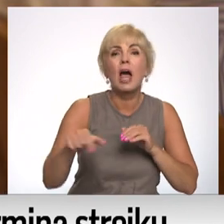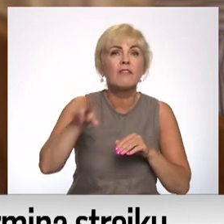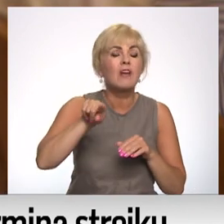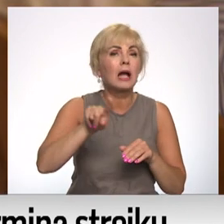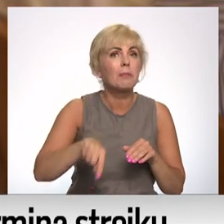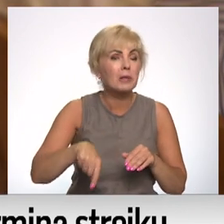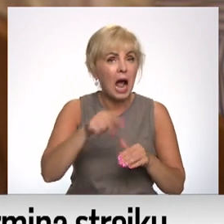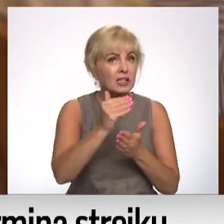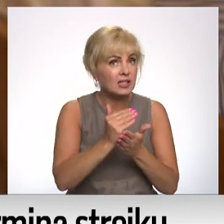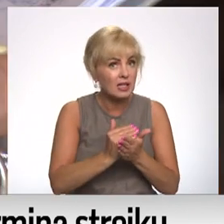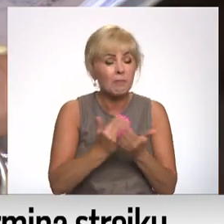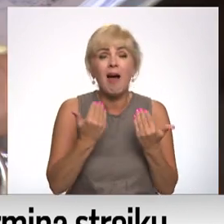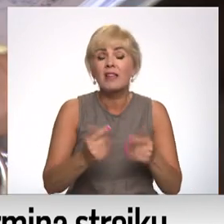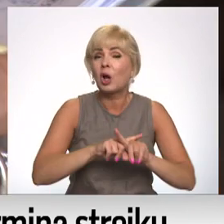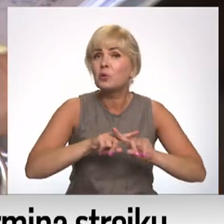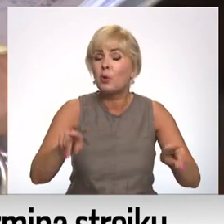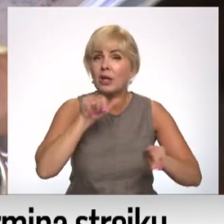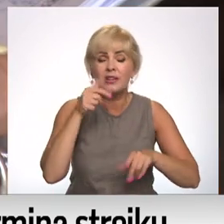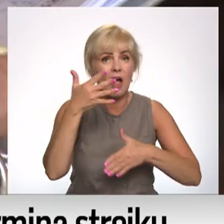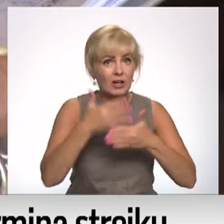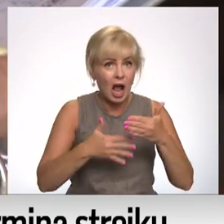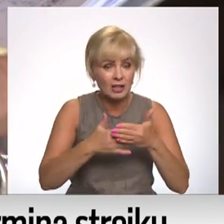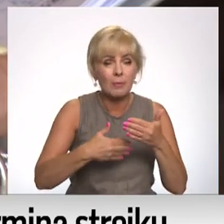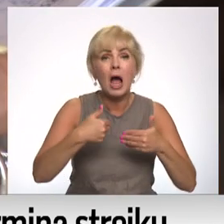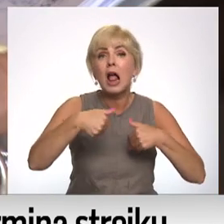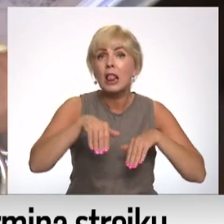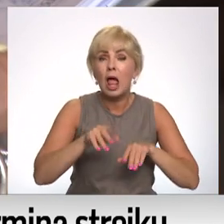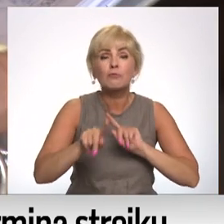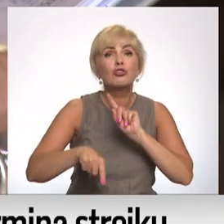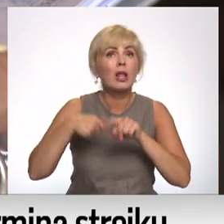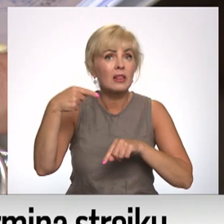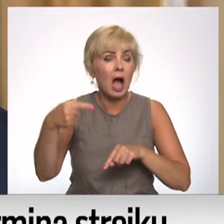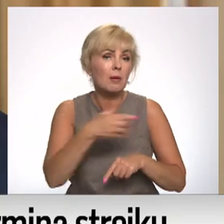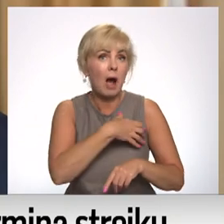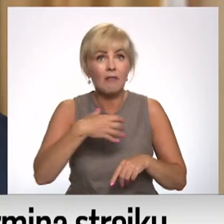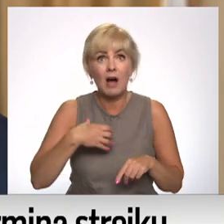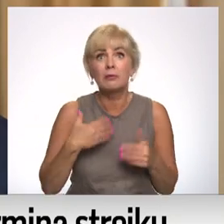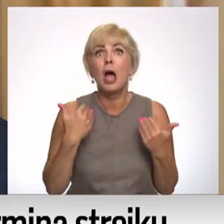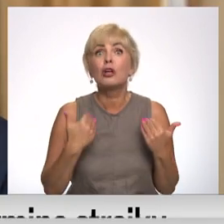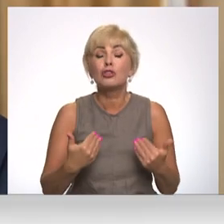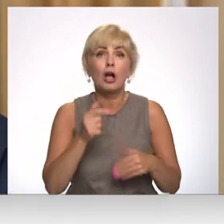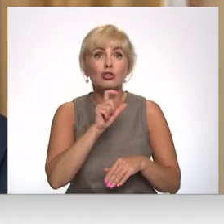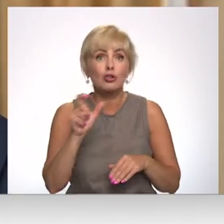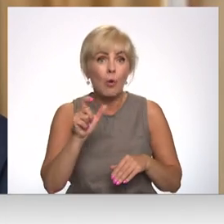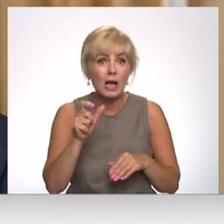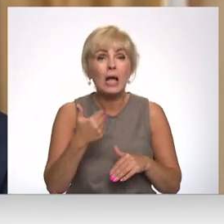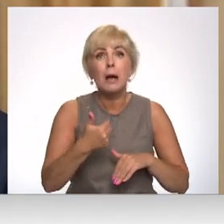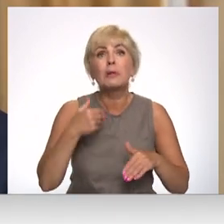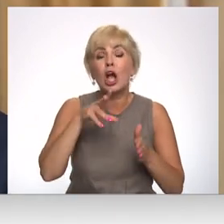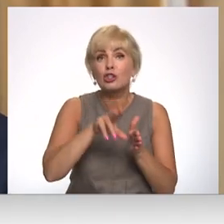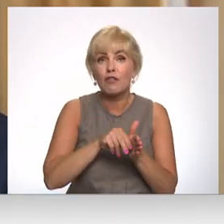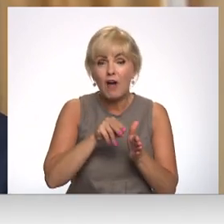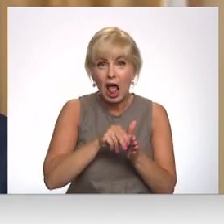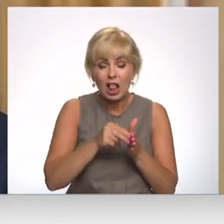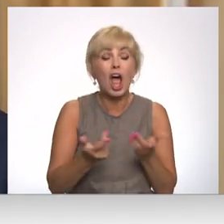prasības nevarot tagad atrisināt, par ko lemšot nākamā valdība. Lai kā man šobrīd sevišķi priekšvēlēšana laikā